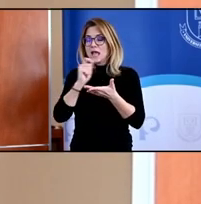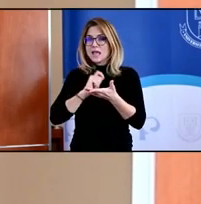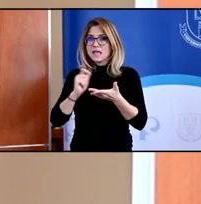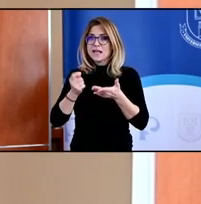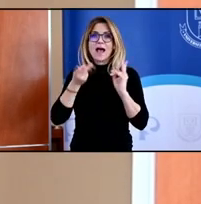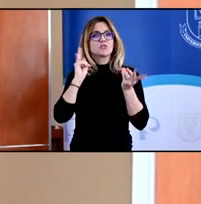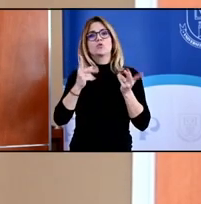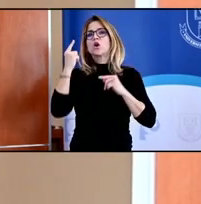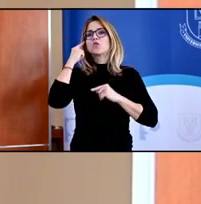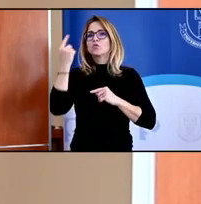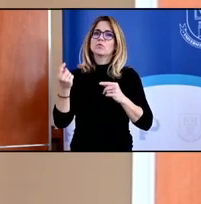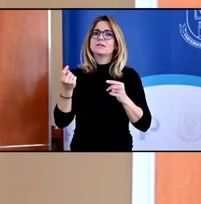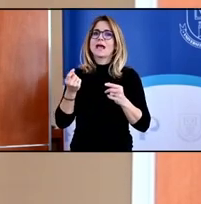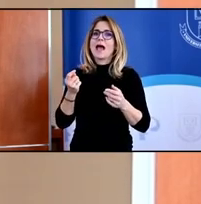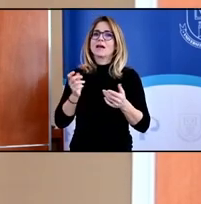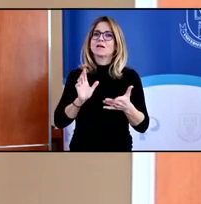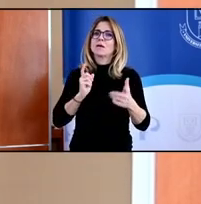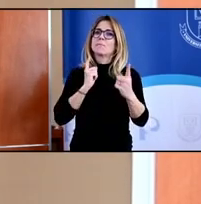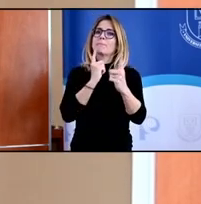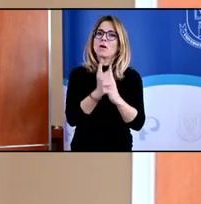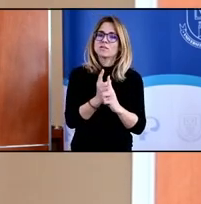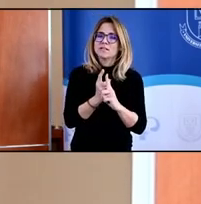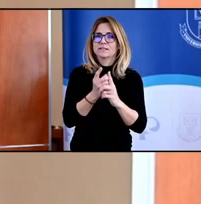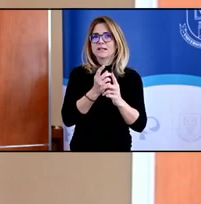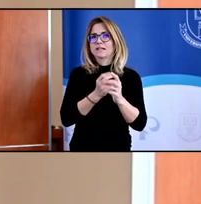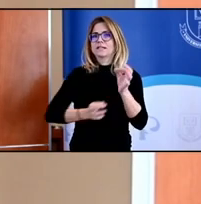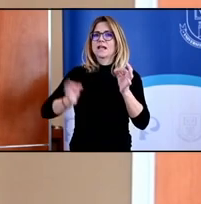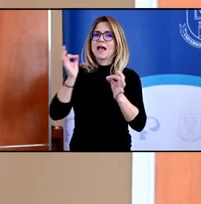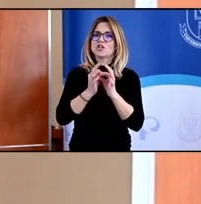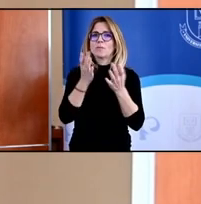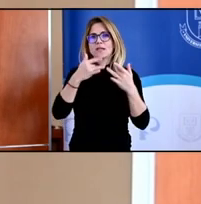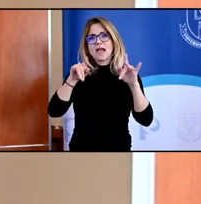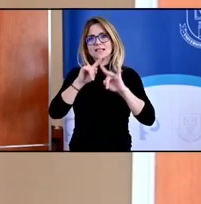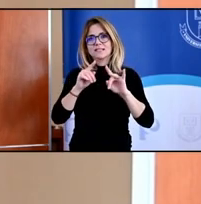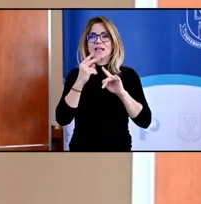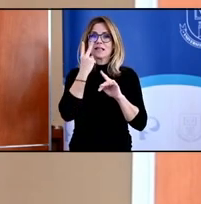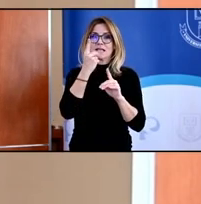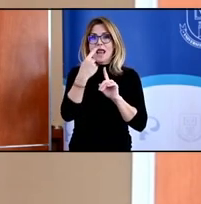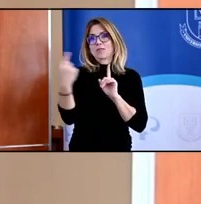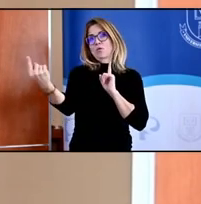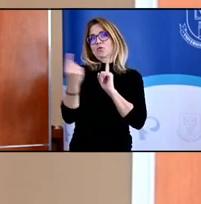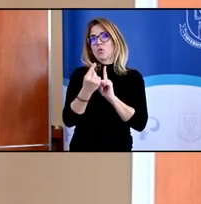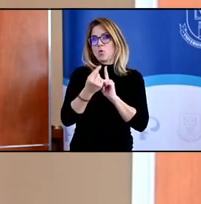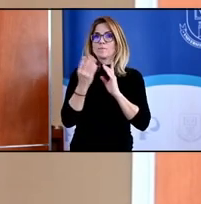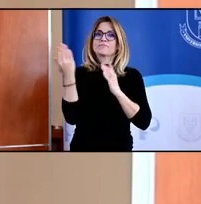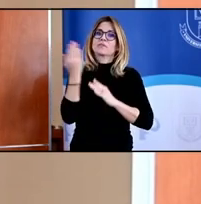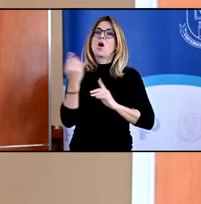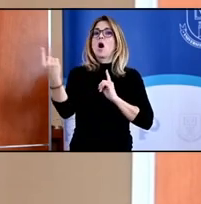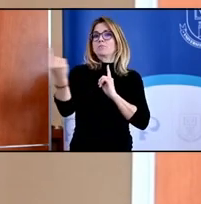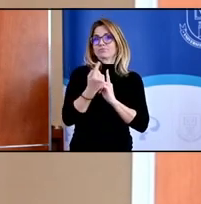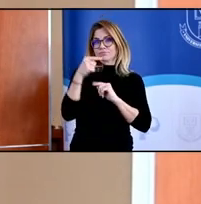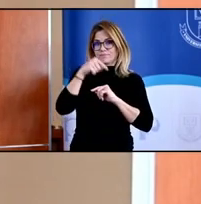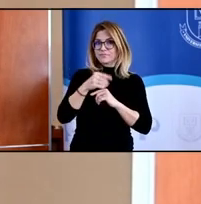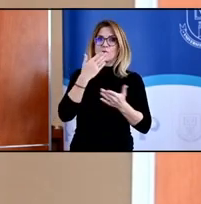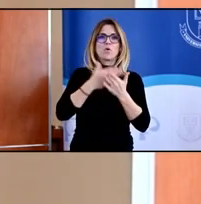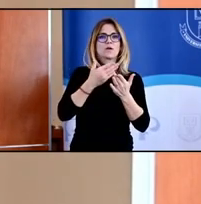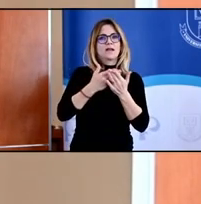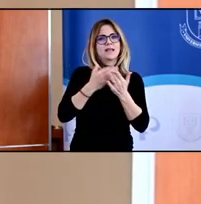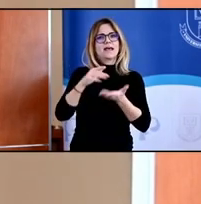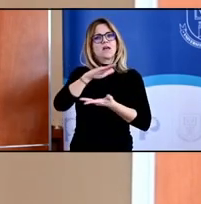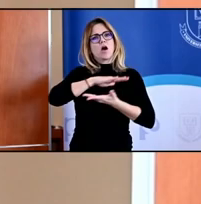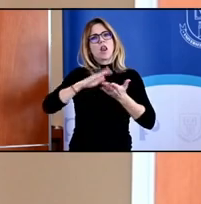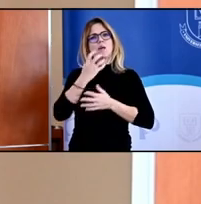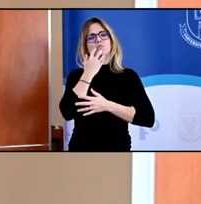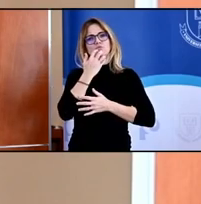hogyan tudják megközelíteni az esemény helyszínét az odaérkező látogatók ha odaérkeztek akkor ott legyen az